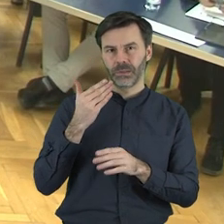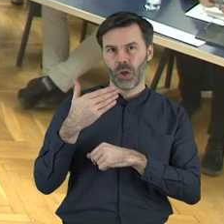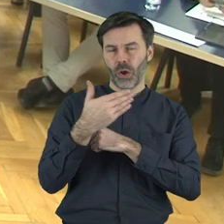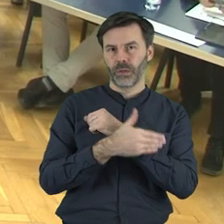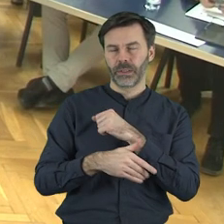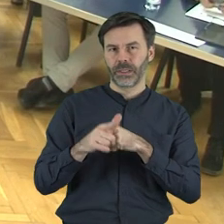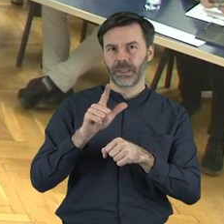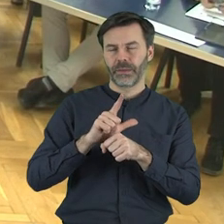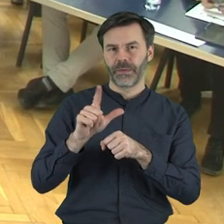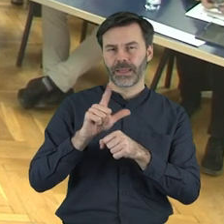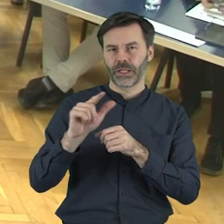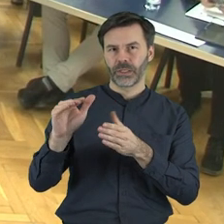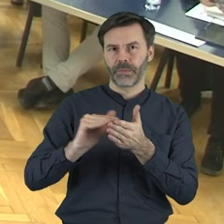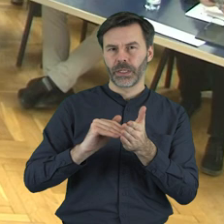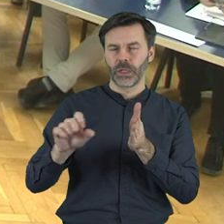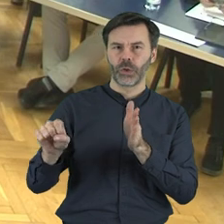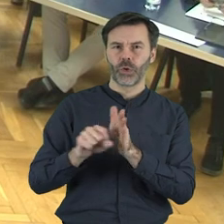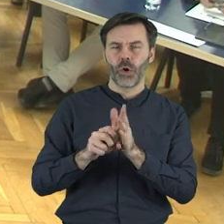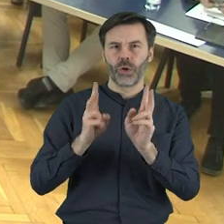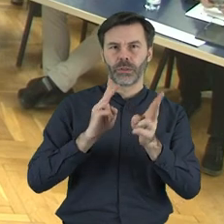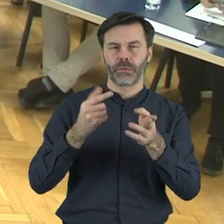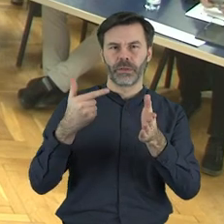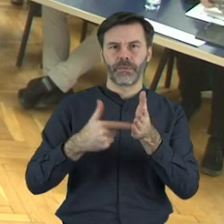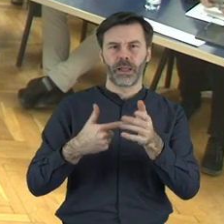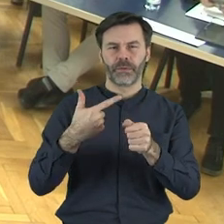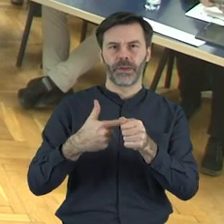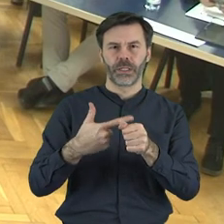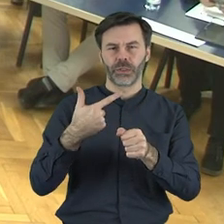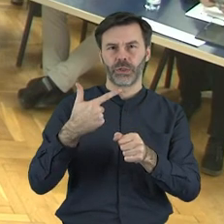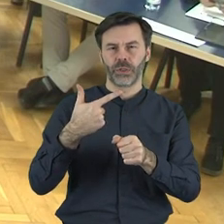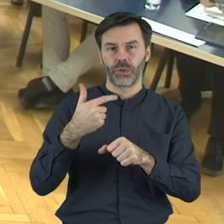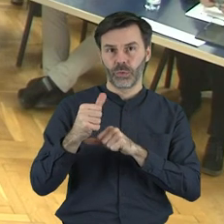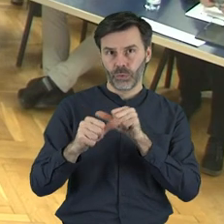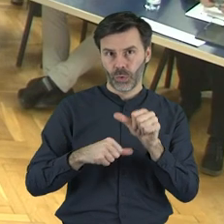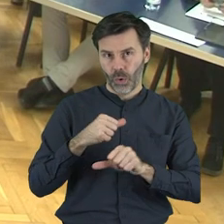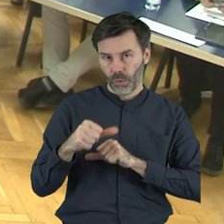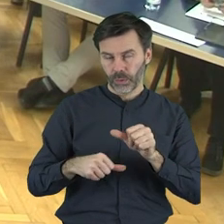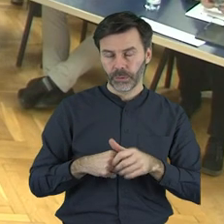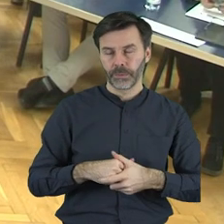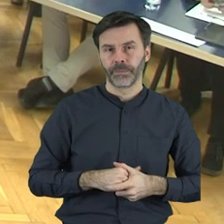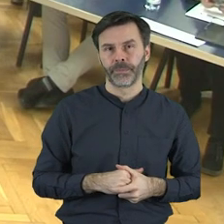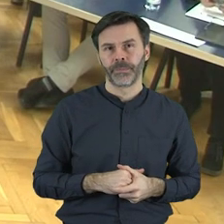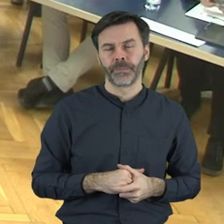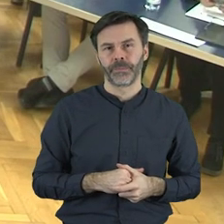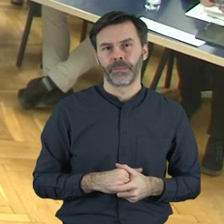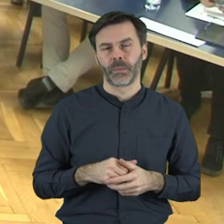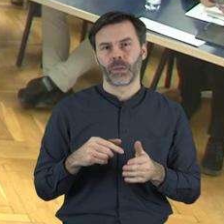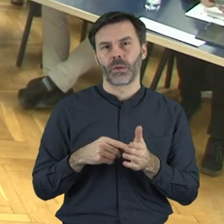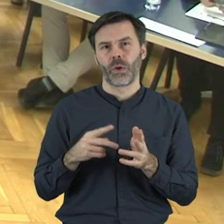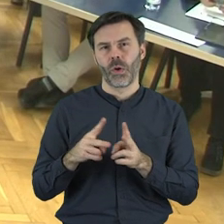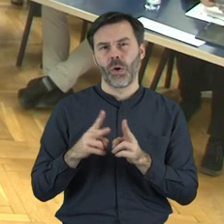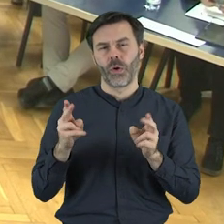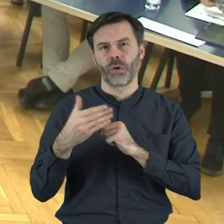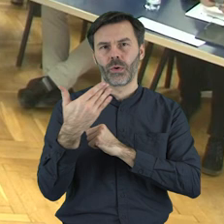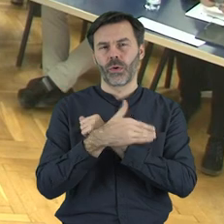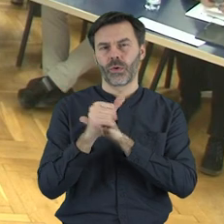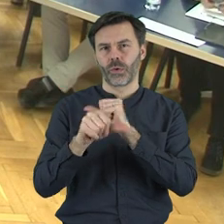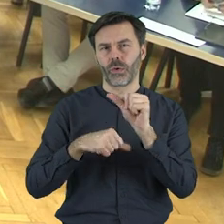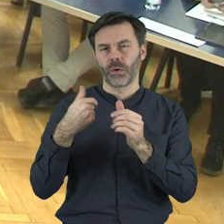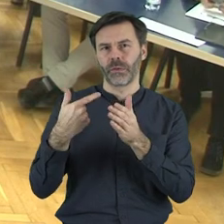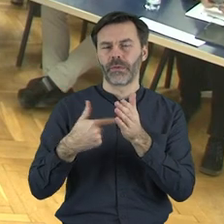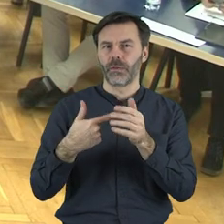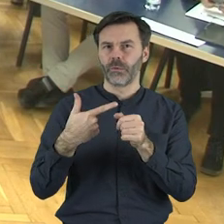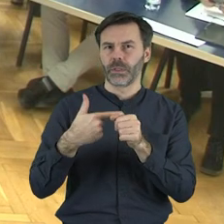2022 roku, czyli w okresie końcówki roku 2021 i w całym 2022